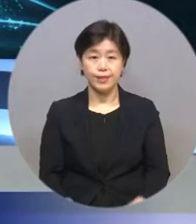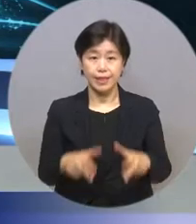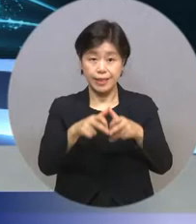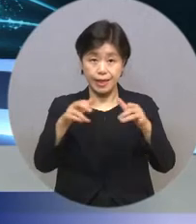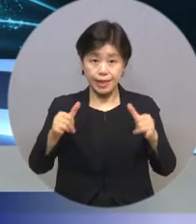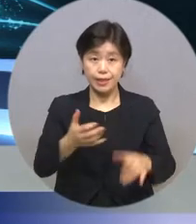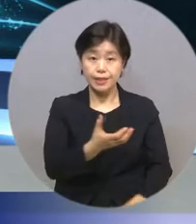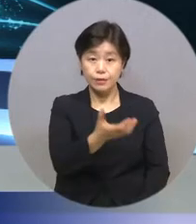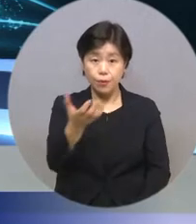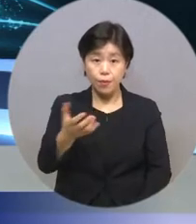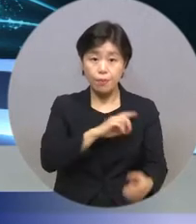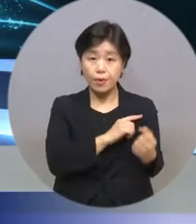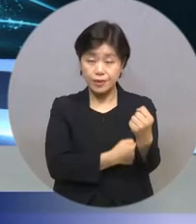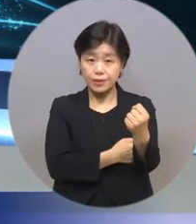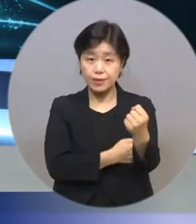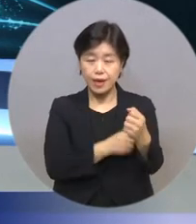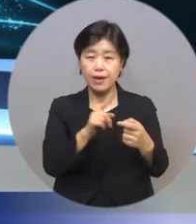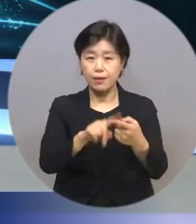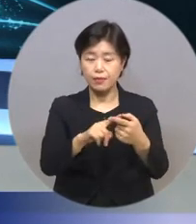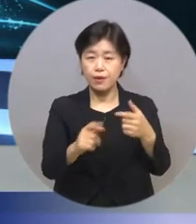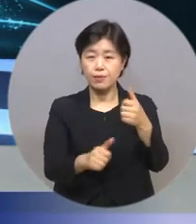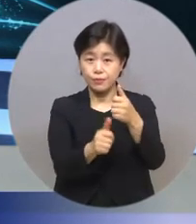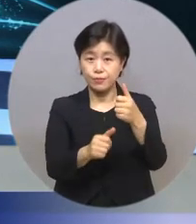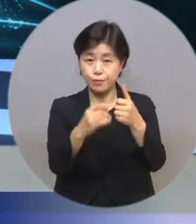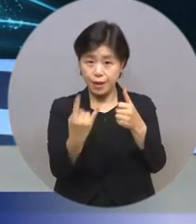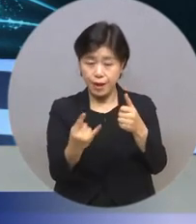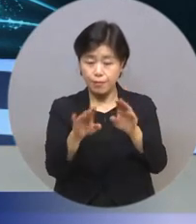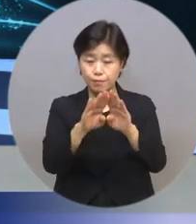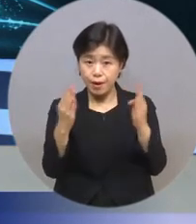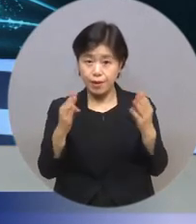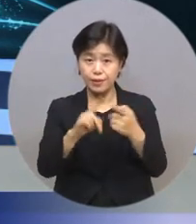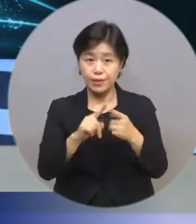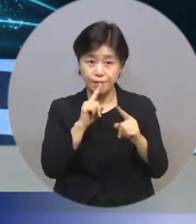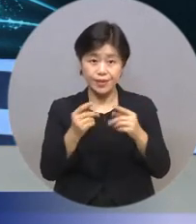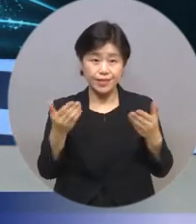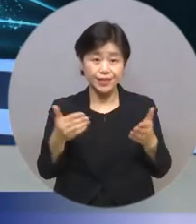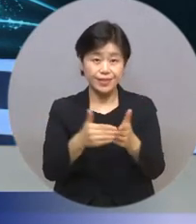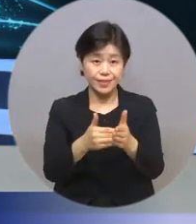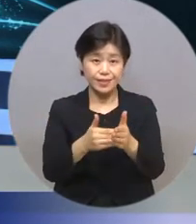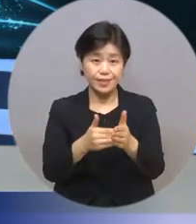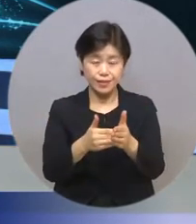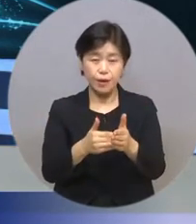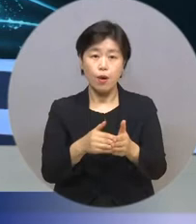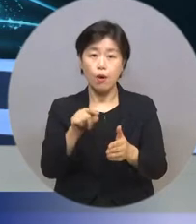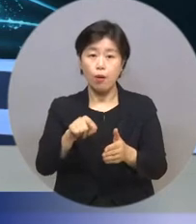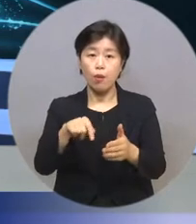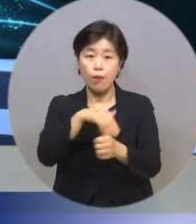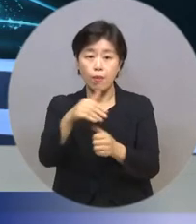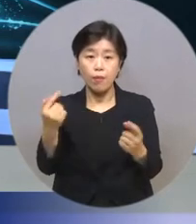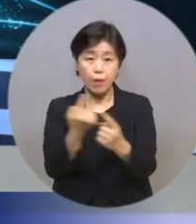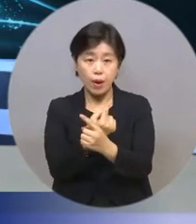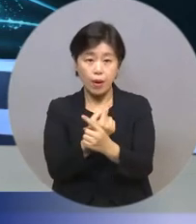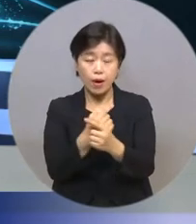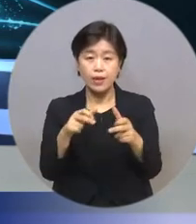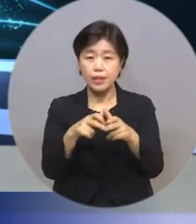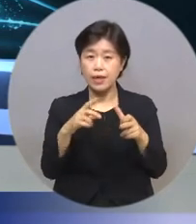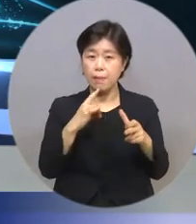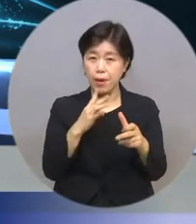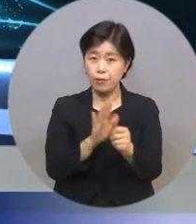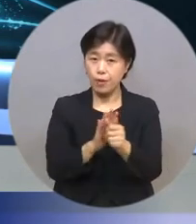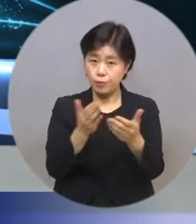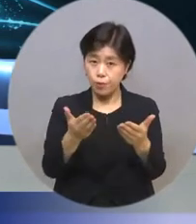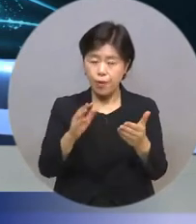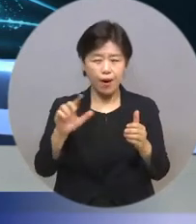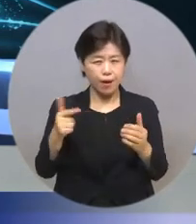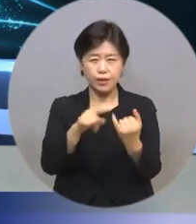장애인 이동편이 증진 특별위원회가 출범했다는 소식 전해드렸는데요 이동편익에서는 장애인뿐 아니라 임산부와 노인